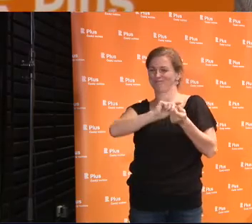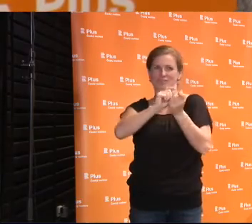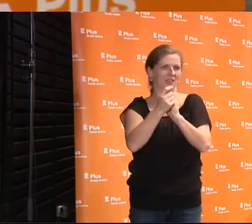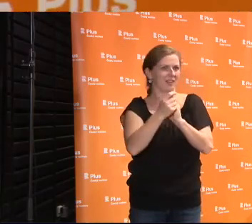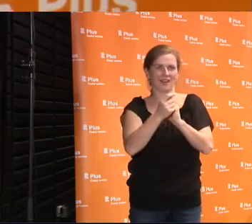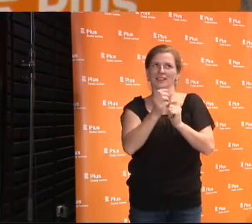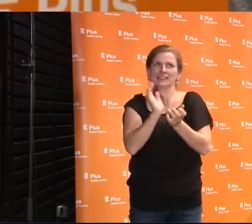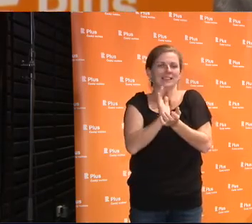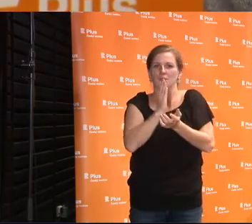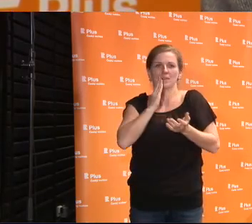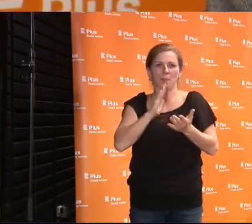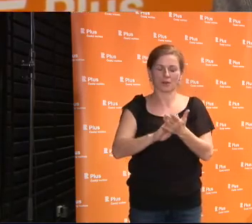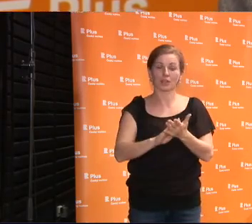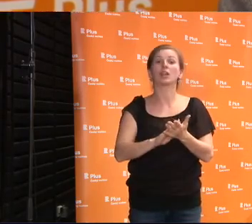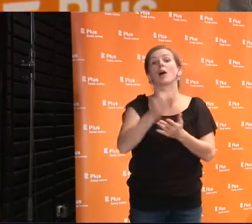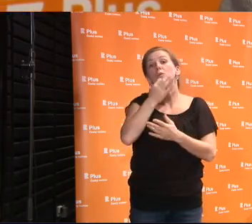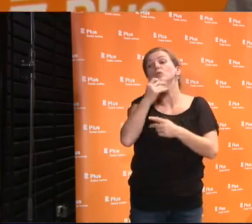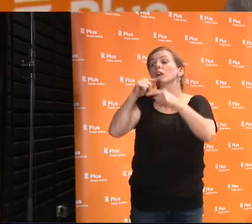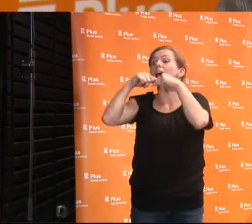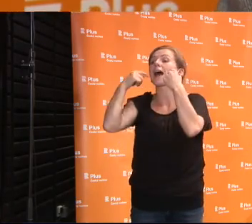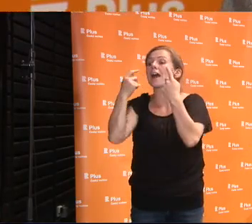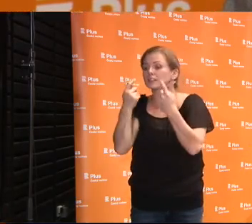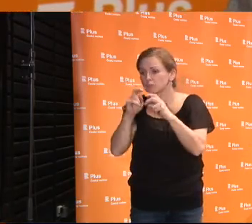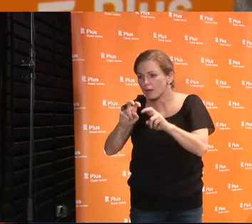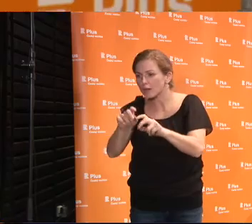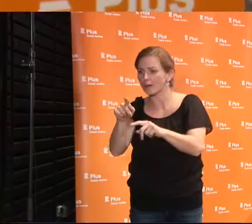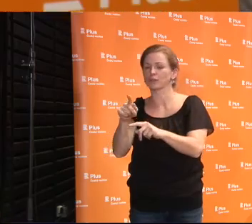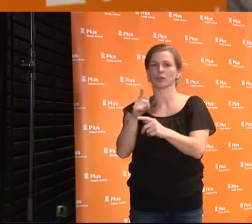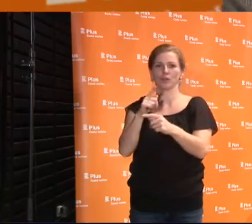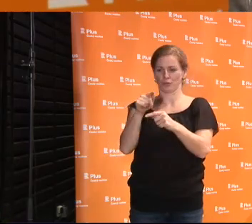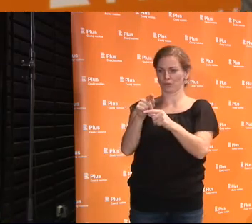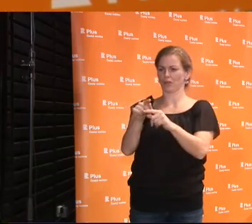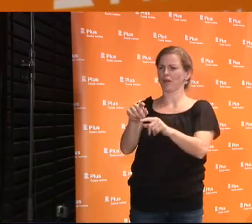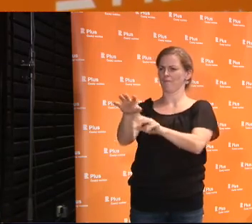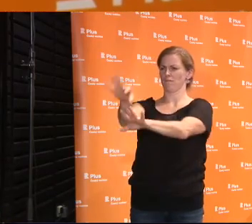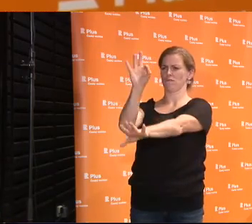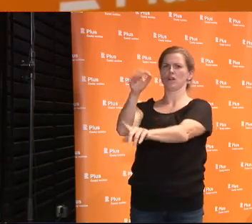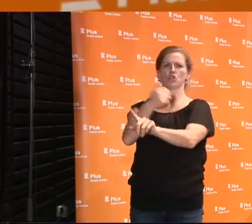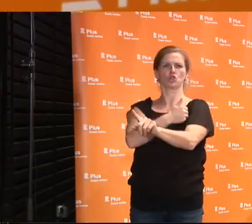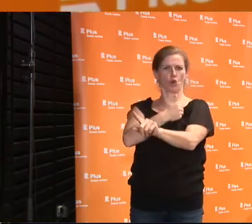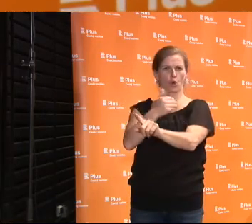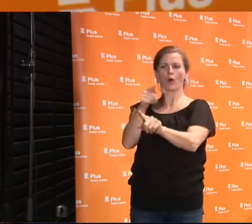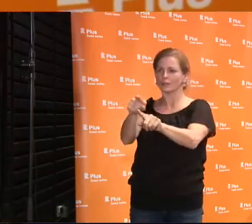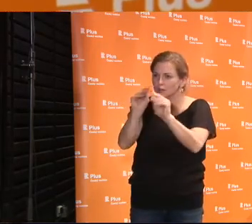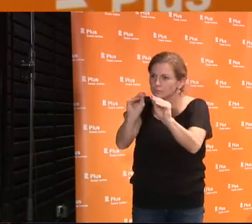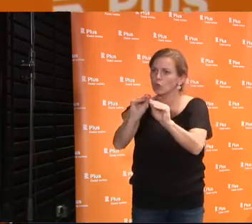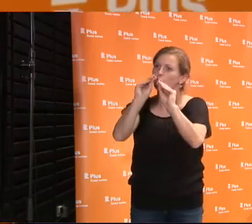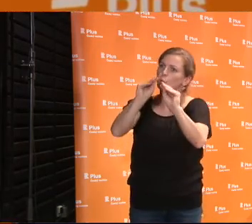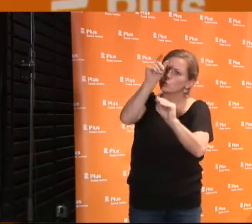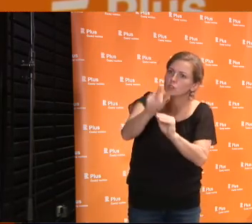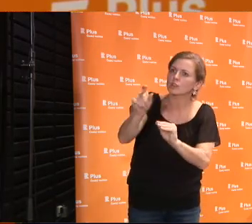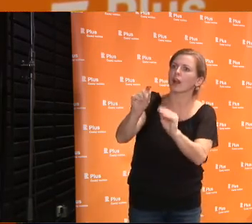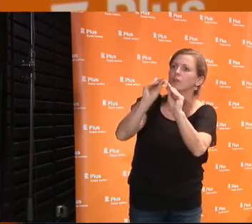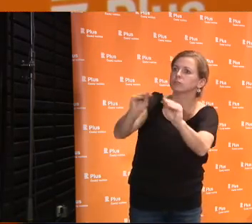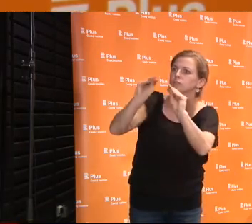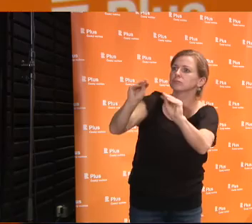si nějaký experiment zvolí nějakou školu, do té vstoupí a tam nějakým způsobem pracuje s těmi učiteli. No, můžete takhle jako